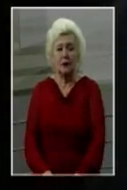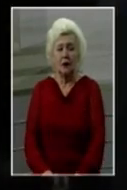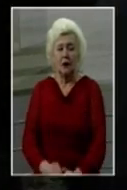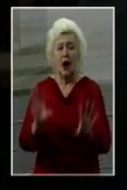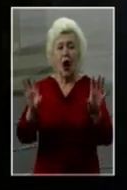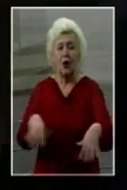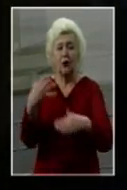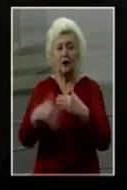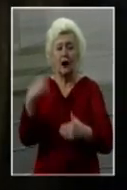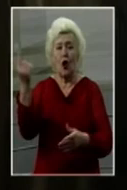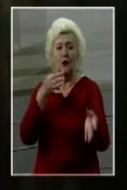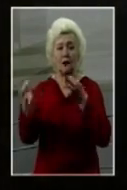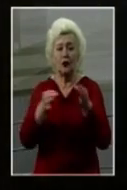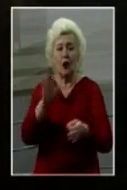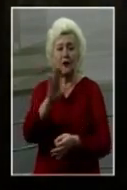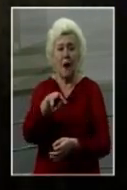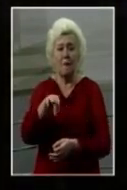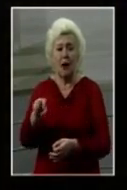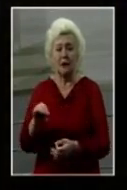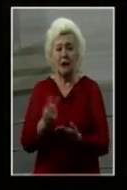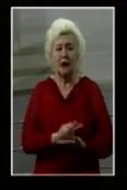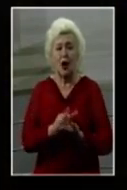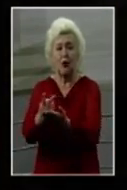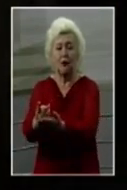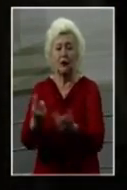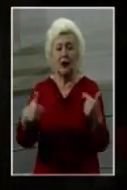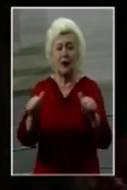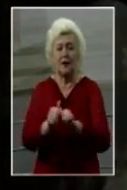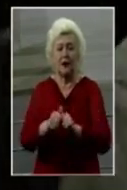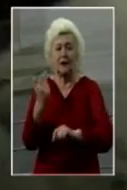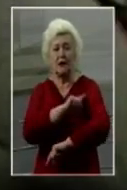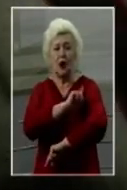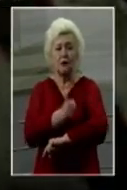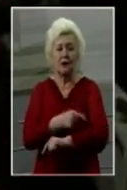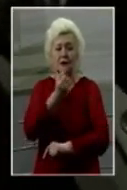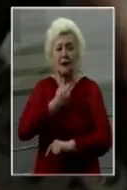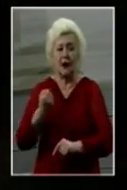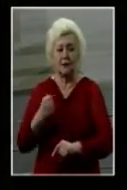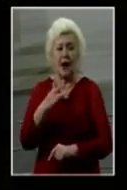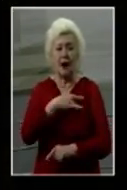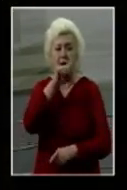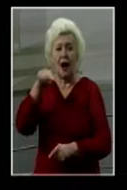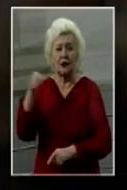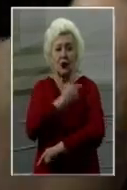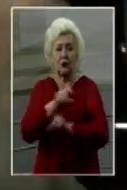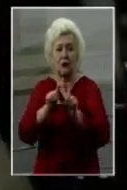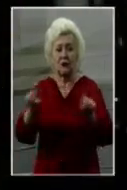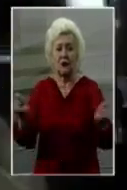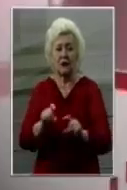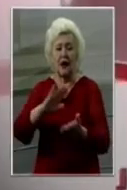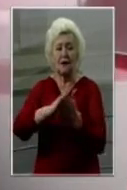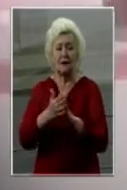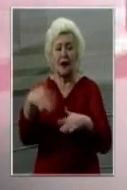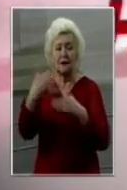Голову Херсонської обласної ради Владислава Мангера ушпиталили до відділення інтенсивної терапії кардіодиспансеру. Його стан